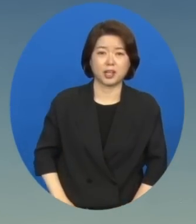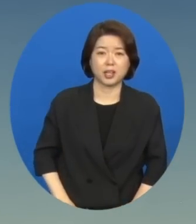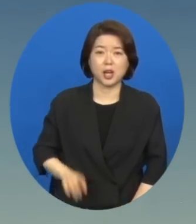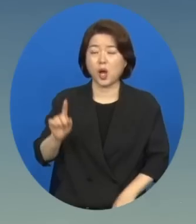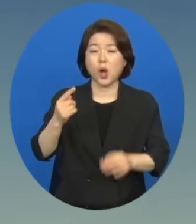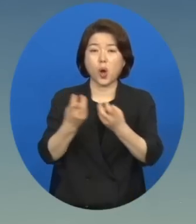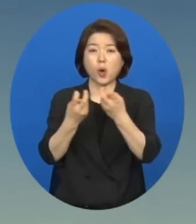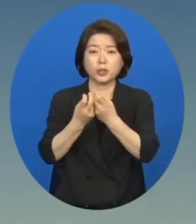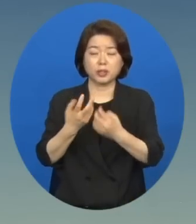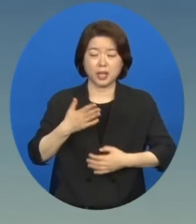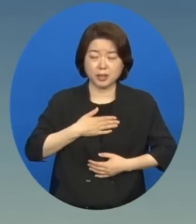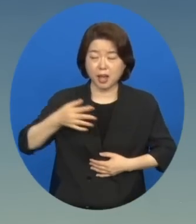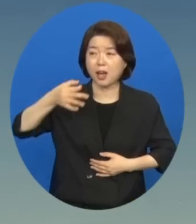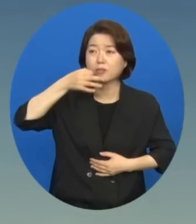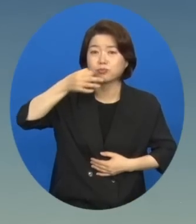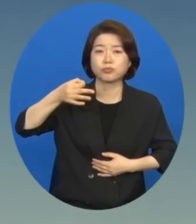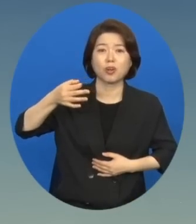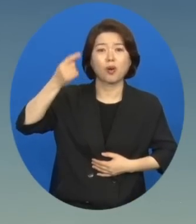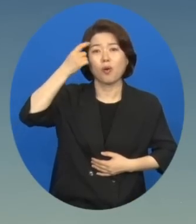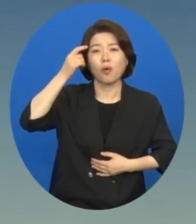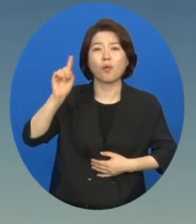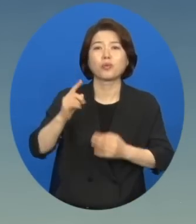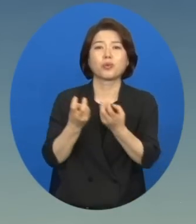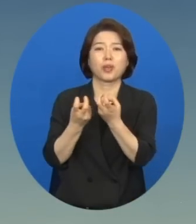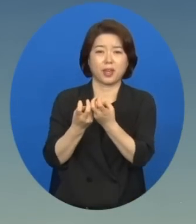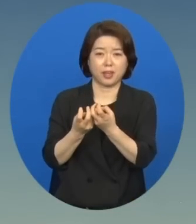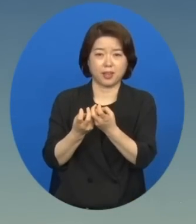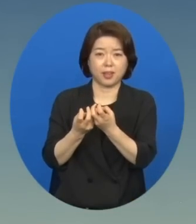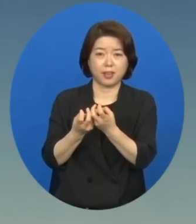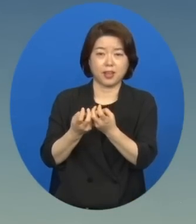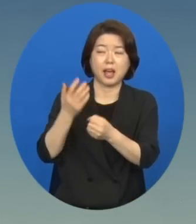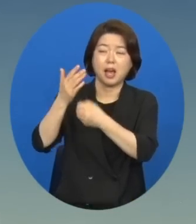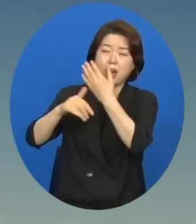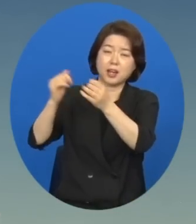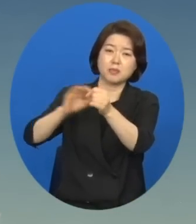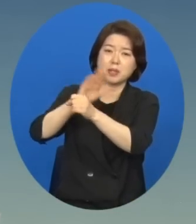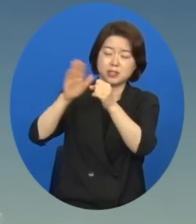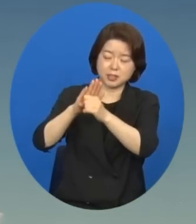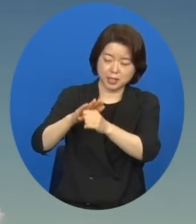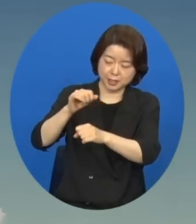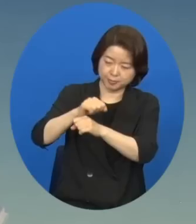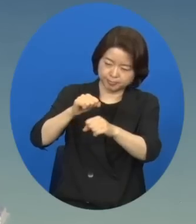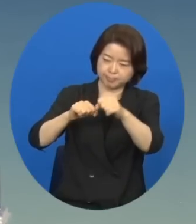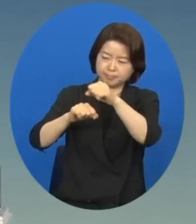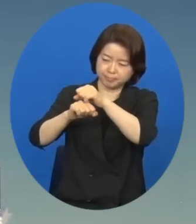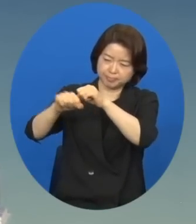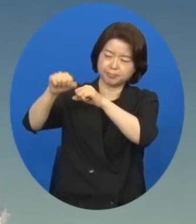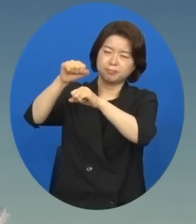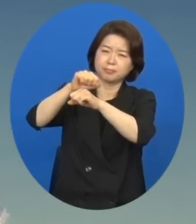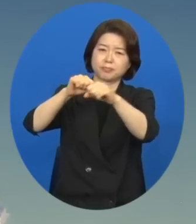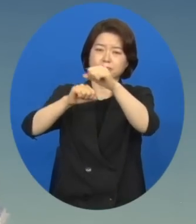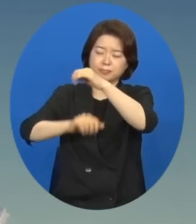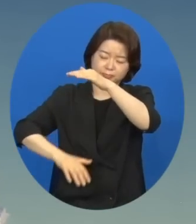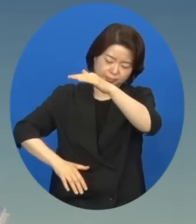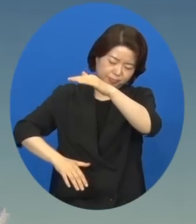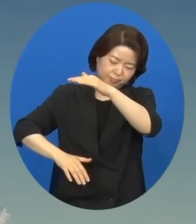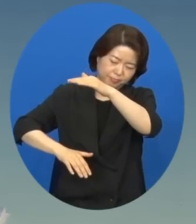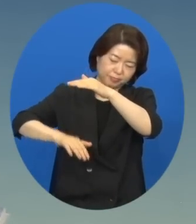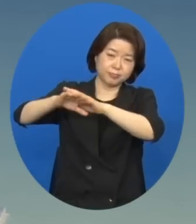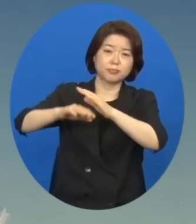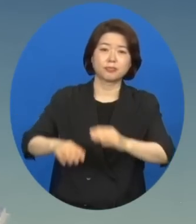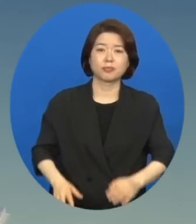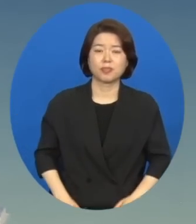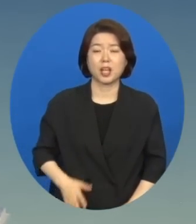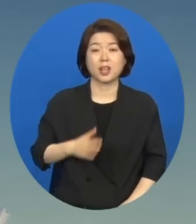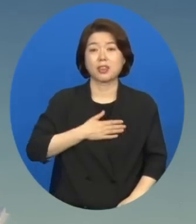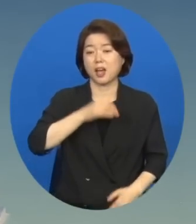어떻게 그렇게 나를 불러주시는지, 그 사랑이 쌓이고 쌓이고 쌓이다가 어느 날 나 죄짓기